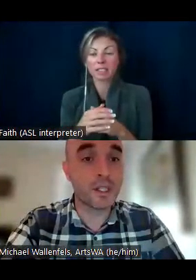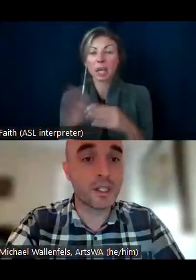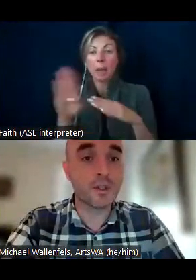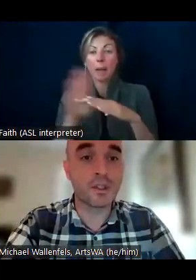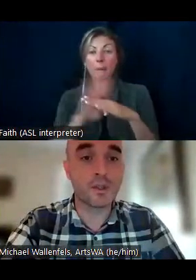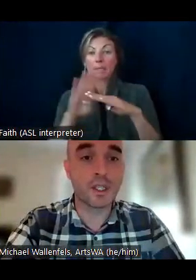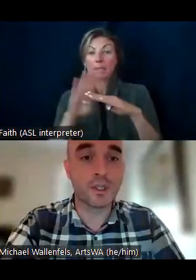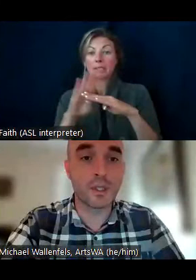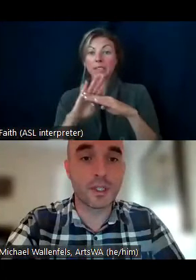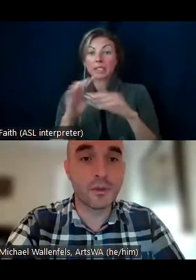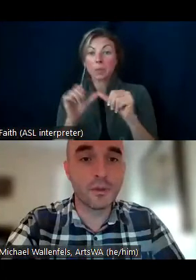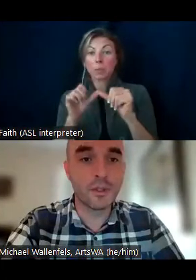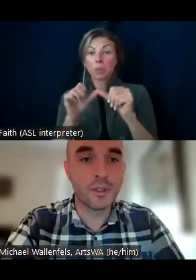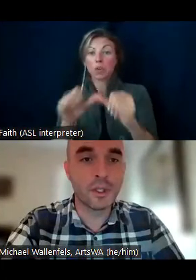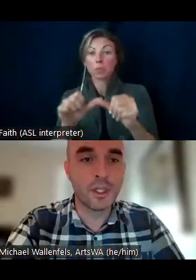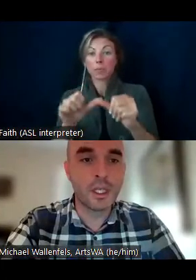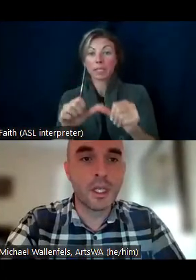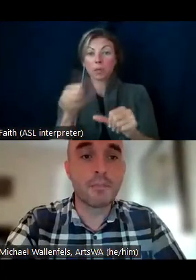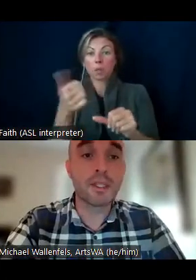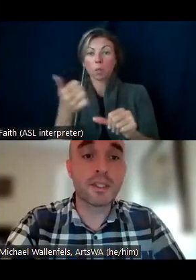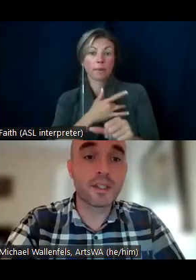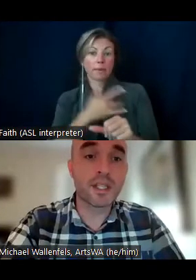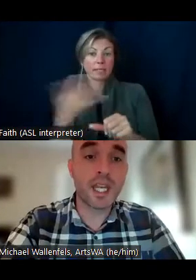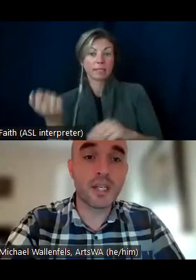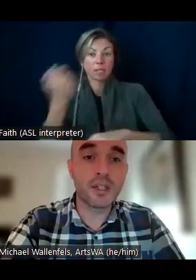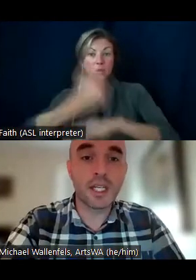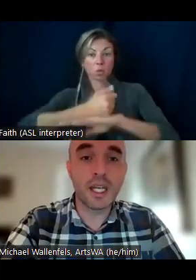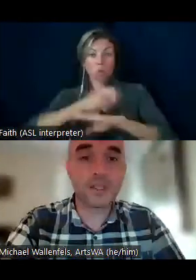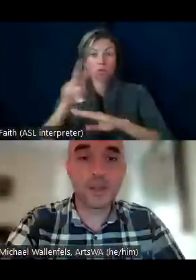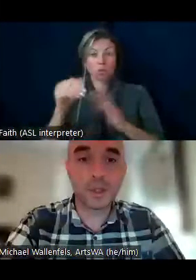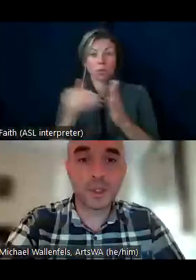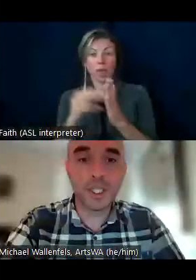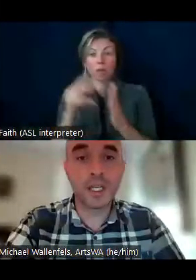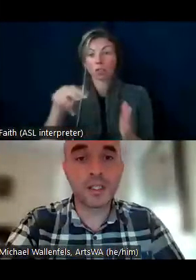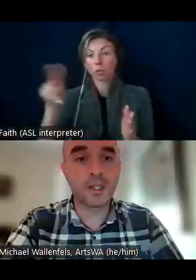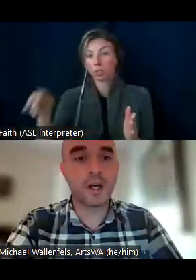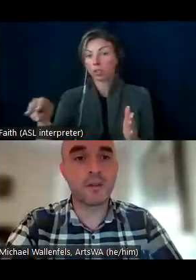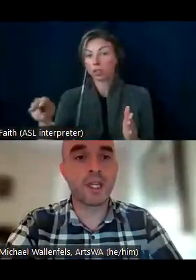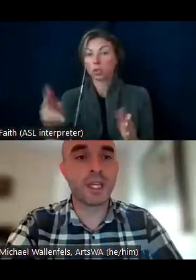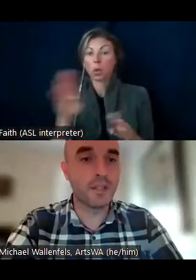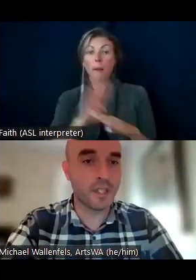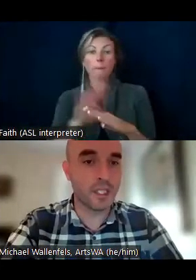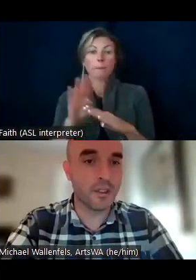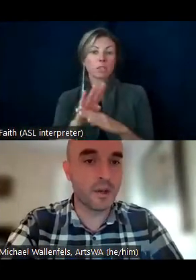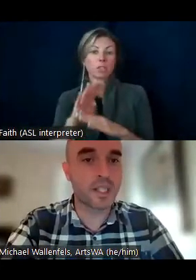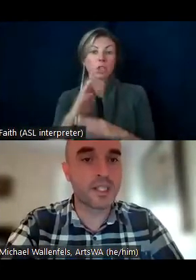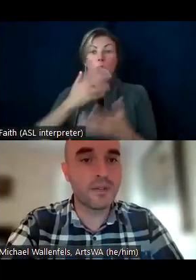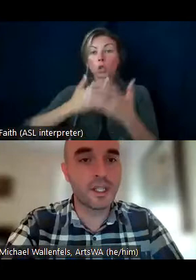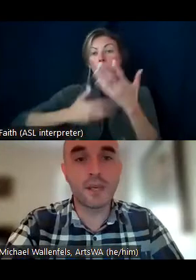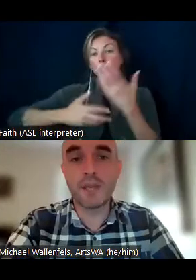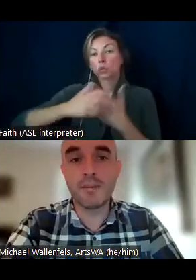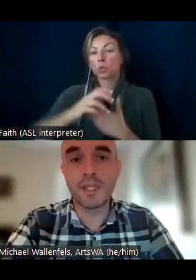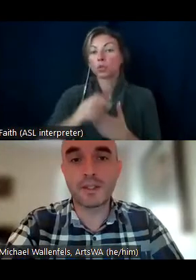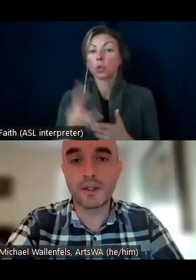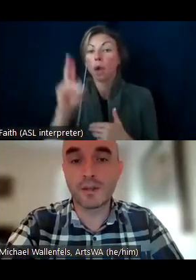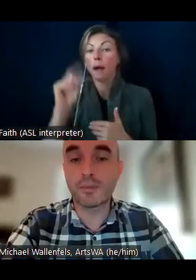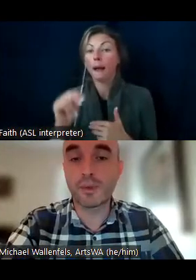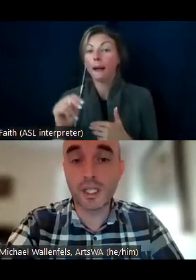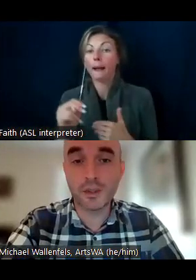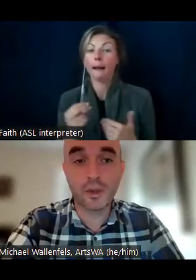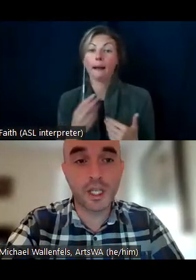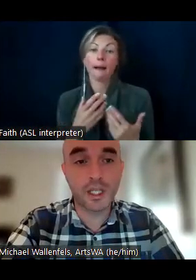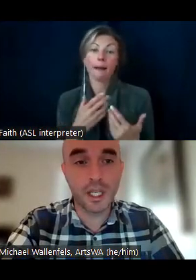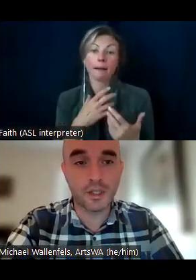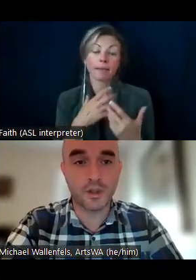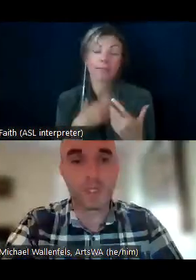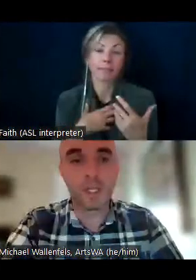은행. 아니면은 2020년에 문을 닫았거나 폐업 예정인 사업체. 그 다음에 또 사업적으로 바람직하지 않은